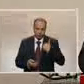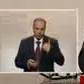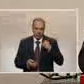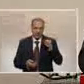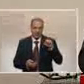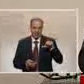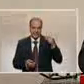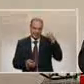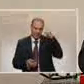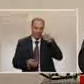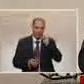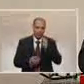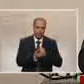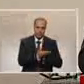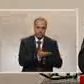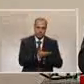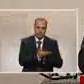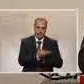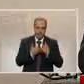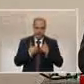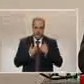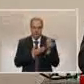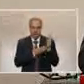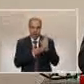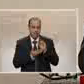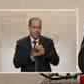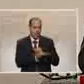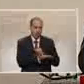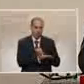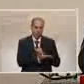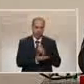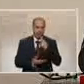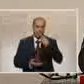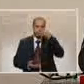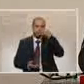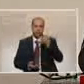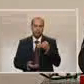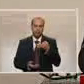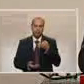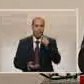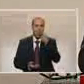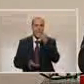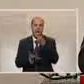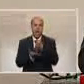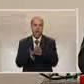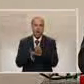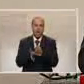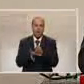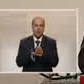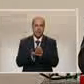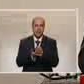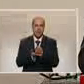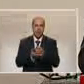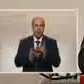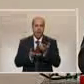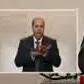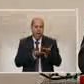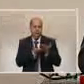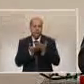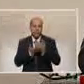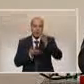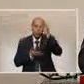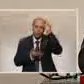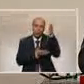سعيد ها انا امامكم اعاهدكم على قول الحقيقه وعلى خدمه هذا